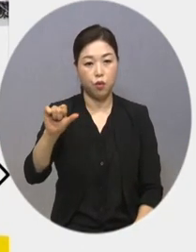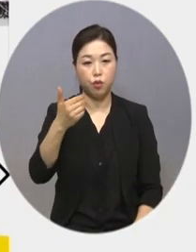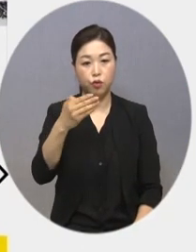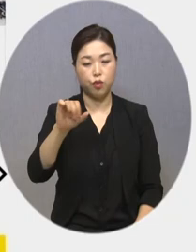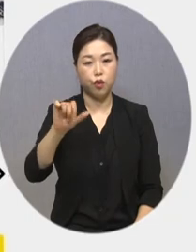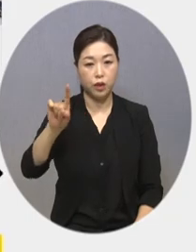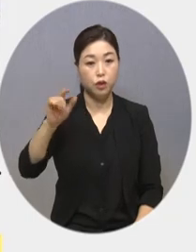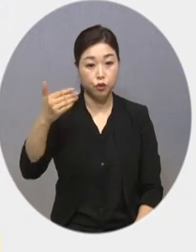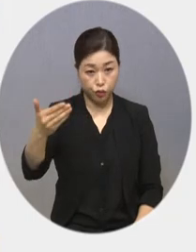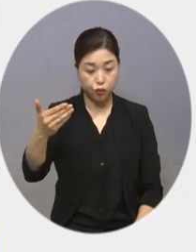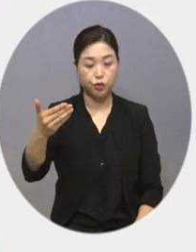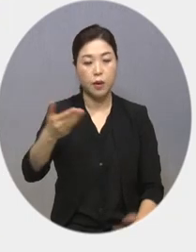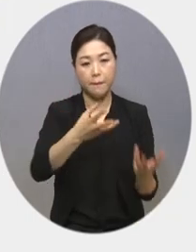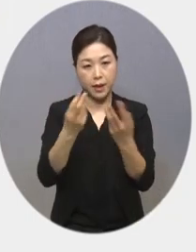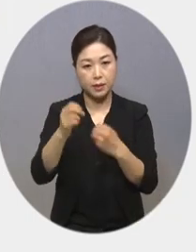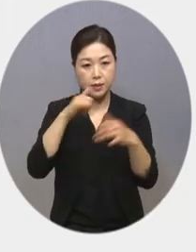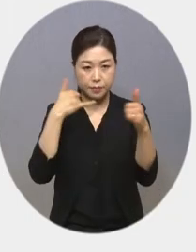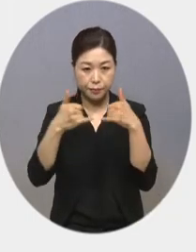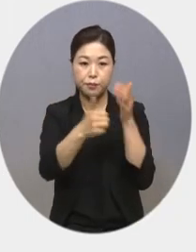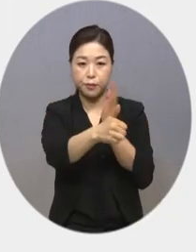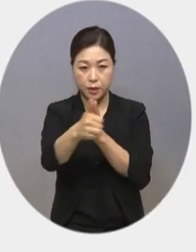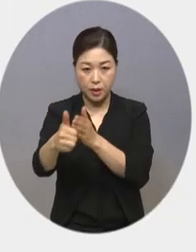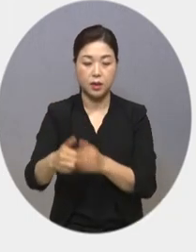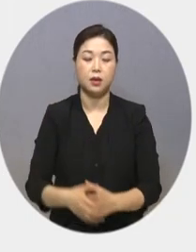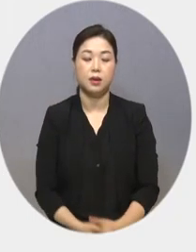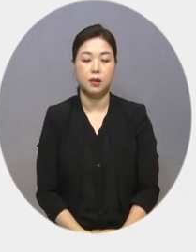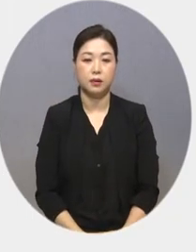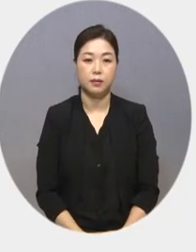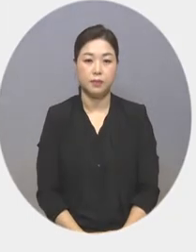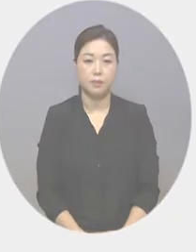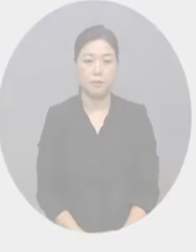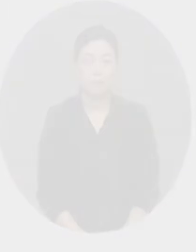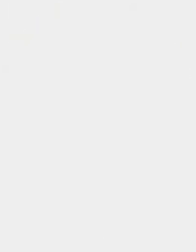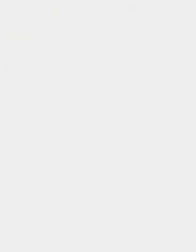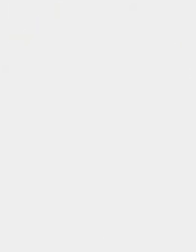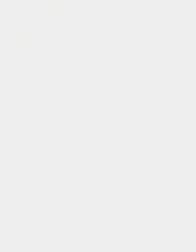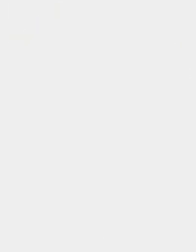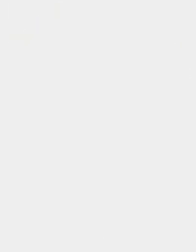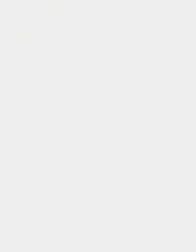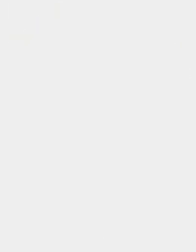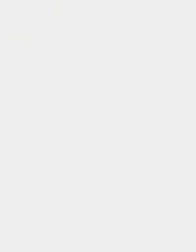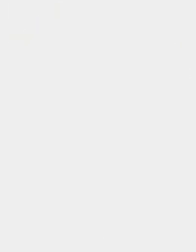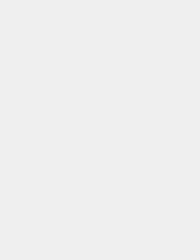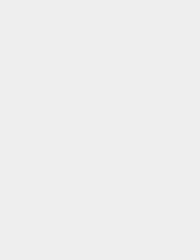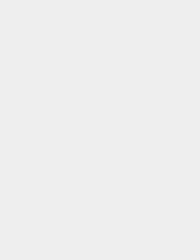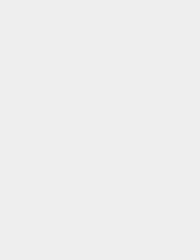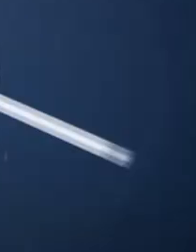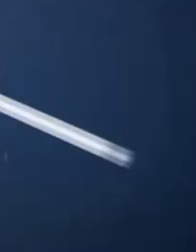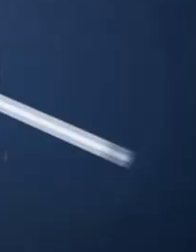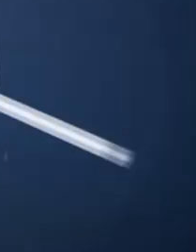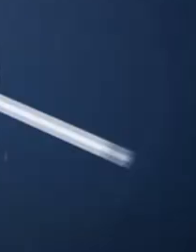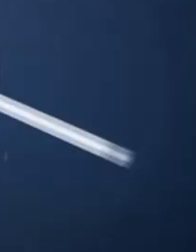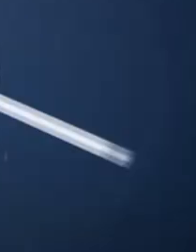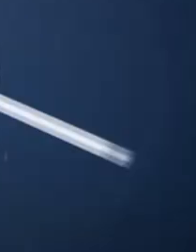전화번호 02-2655-9519로 많은 제보 바랍니다.